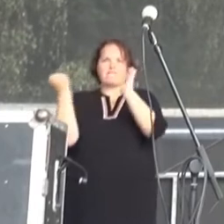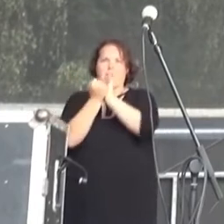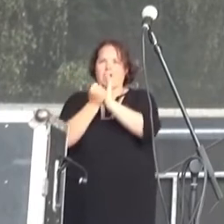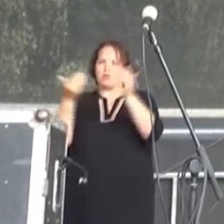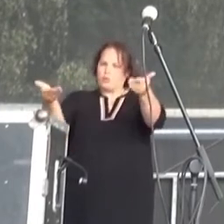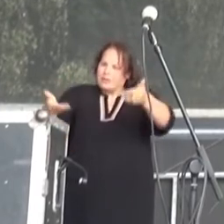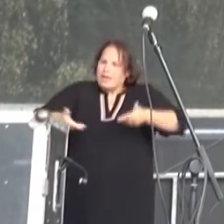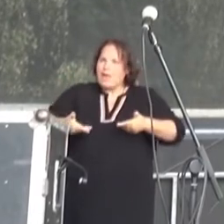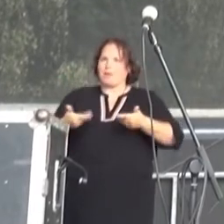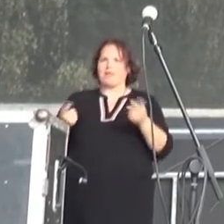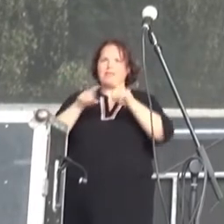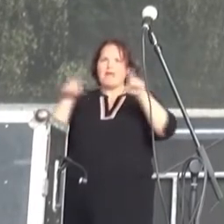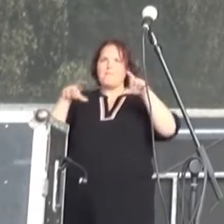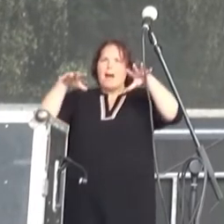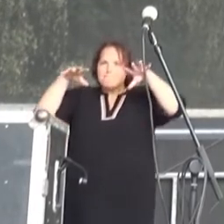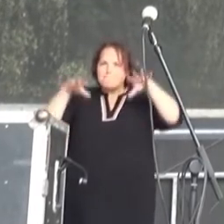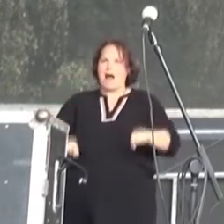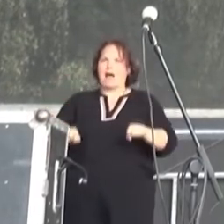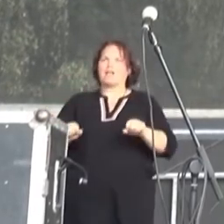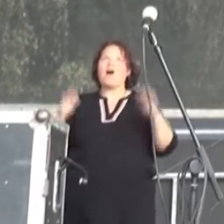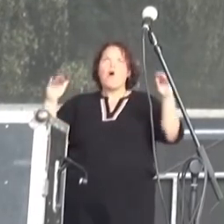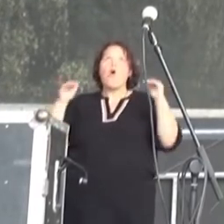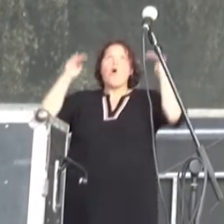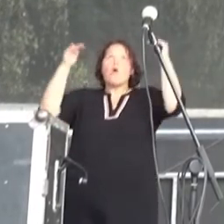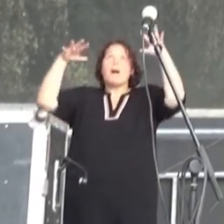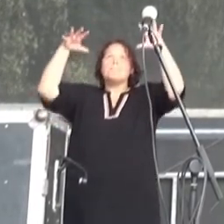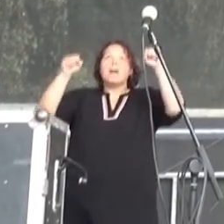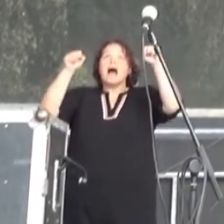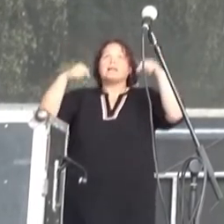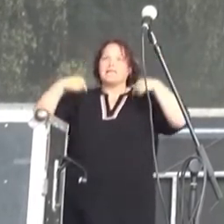an uns, die Menschen, zurückgibt.